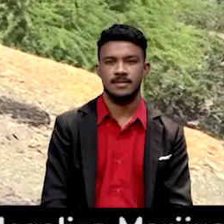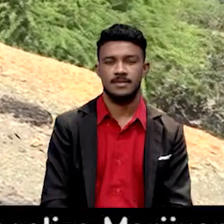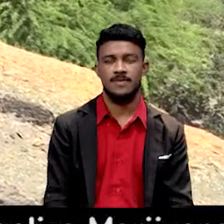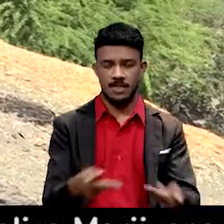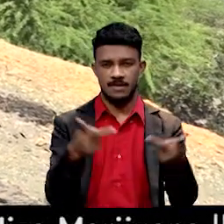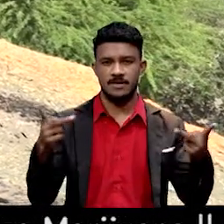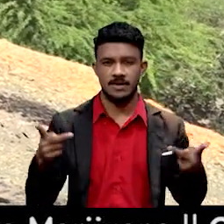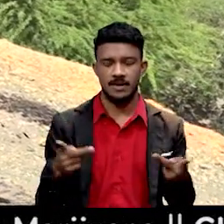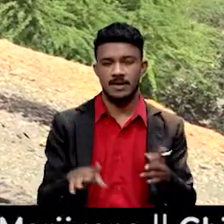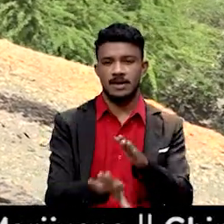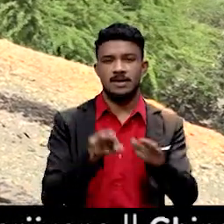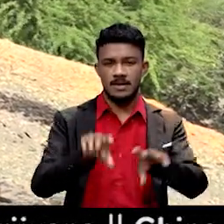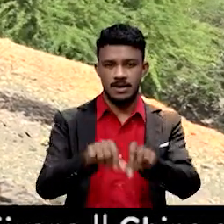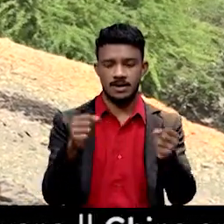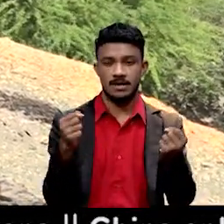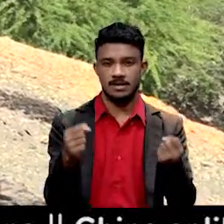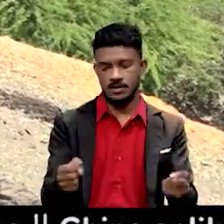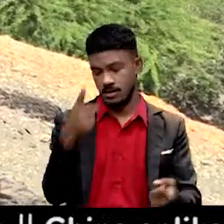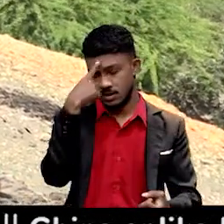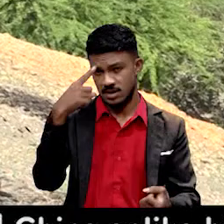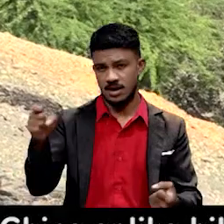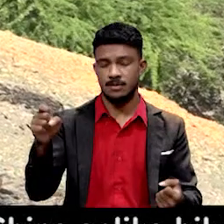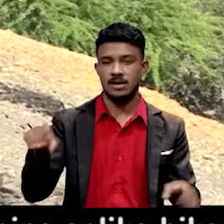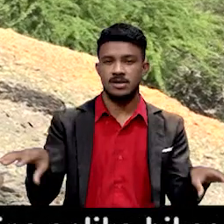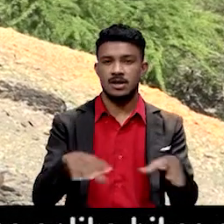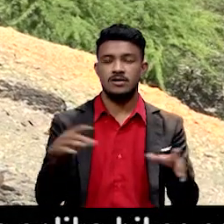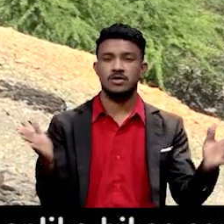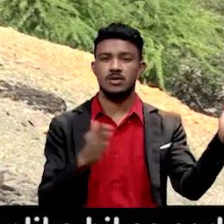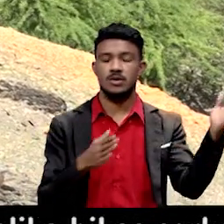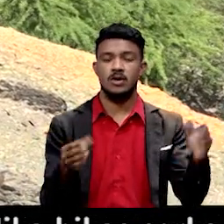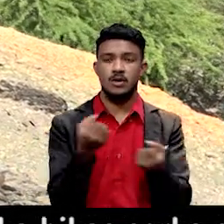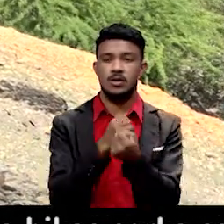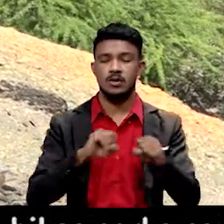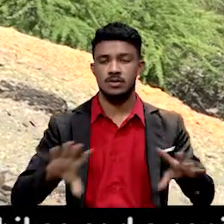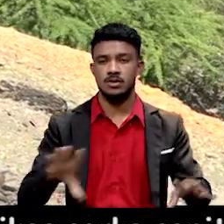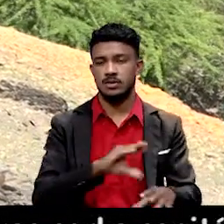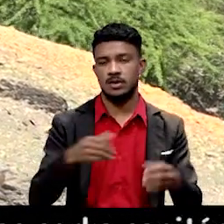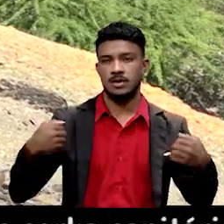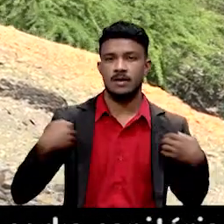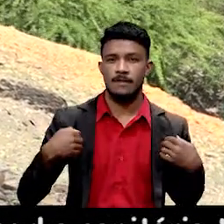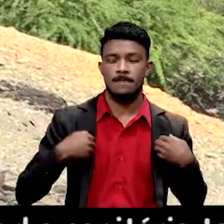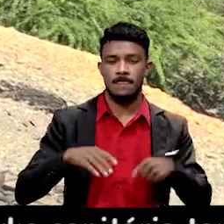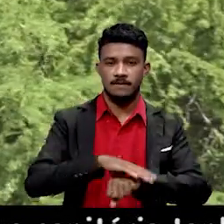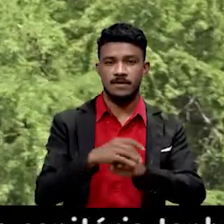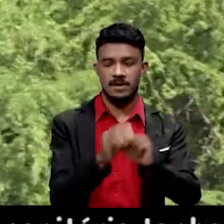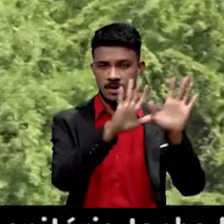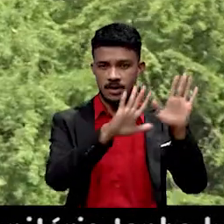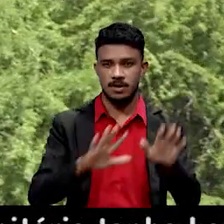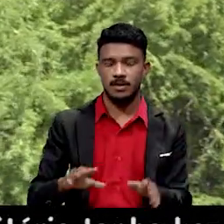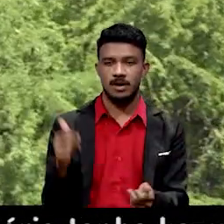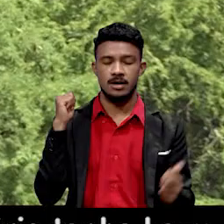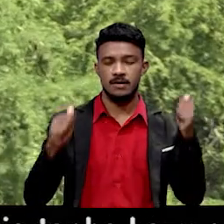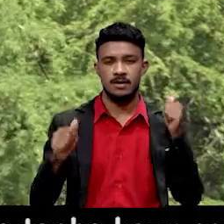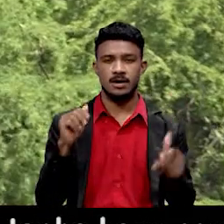Ambiente heta estragos, tamba projeto abandonado, no hamosu erosão, ba atividade público. Rai